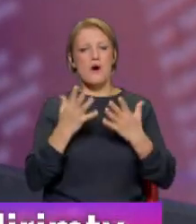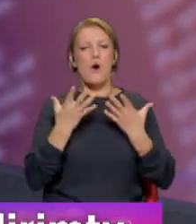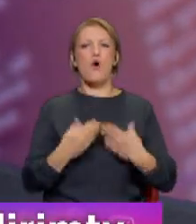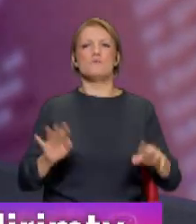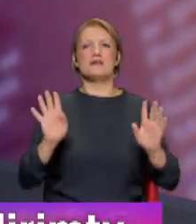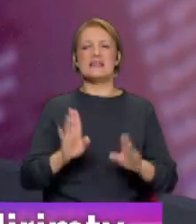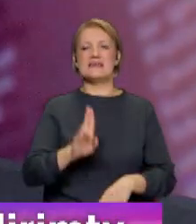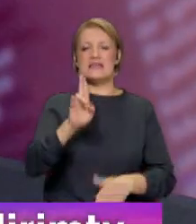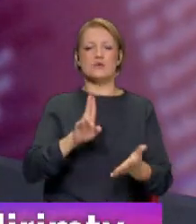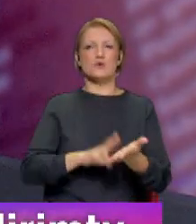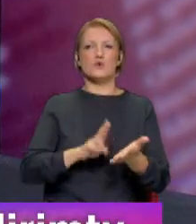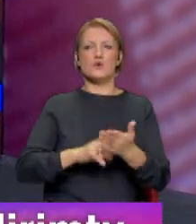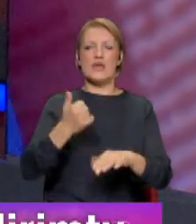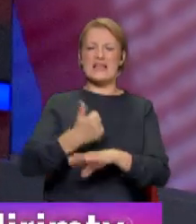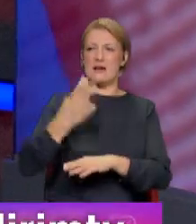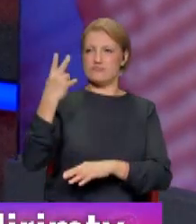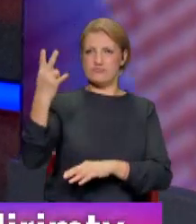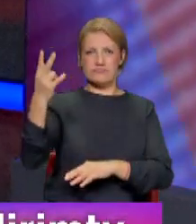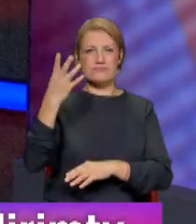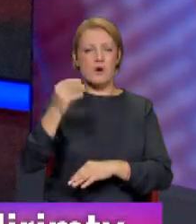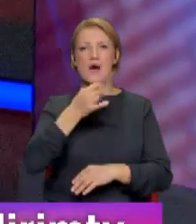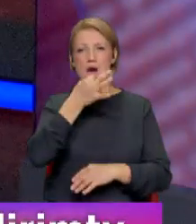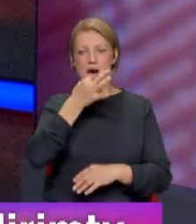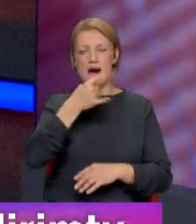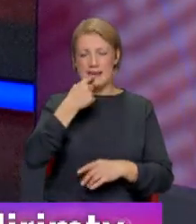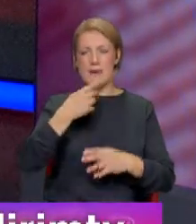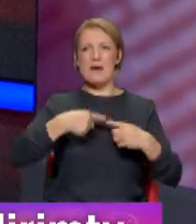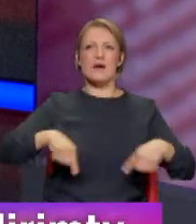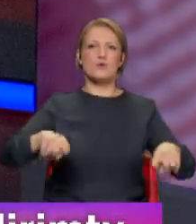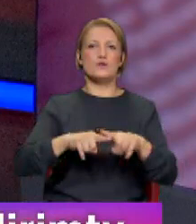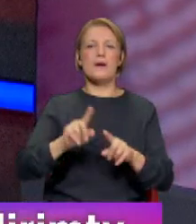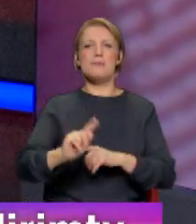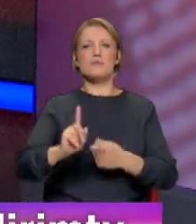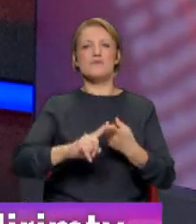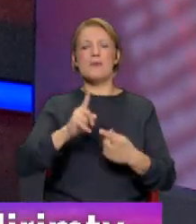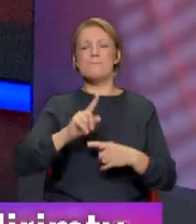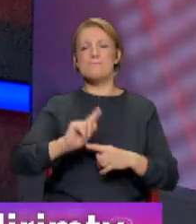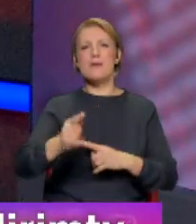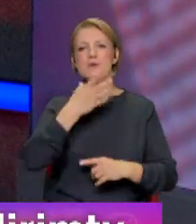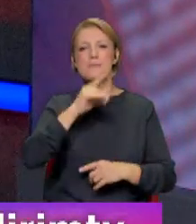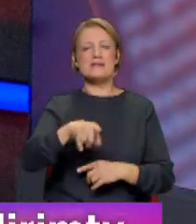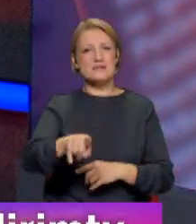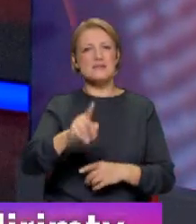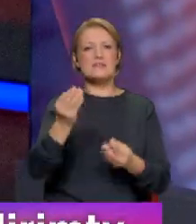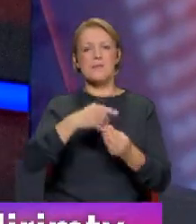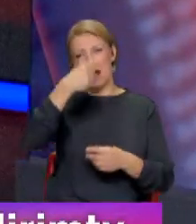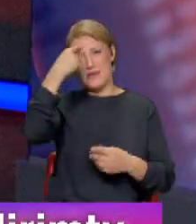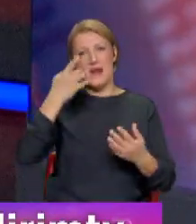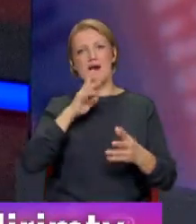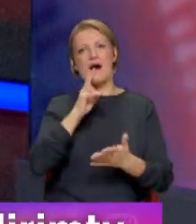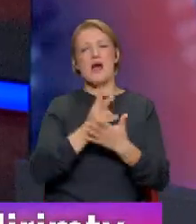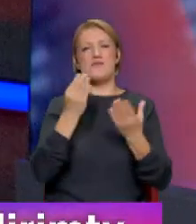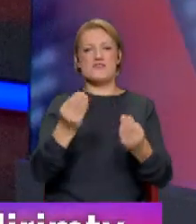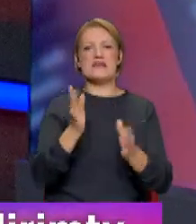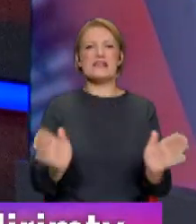olmazsa 7 üyesini iktidarın belirlediği hakem heyeti memur ve memur emeklisine zam kaderine karar verecek Özellikle